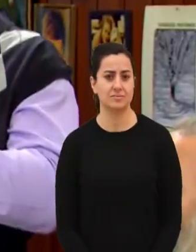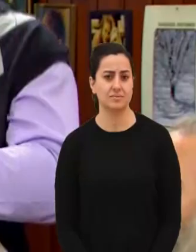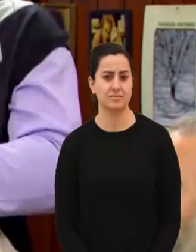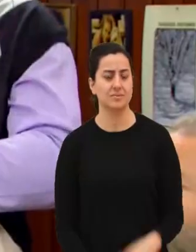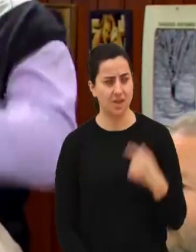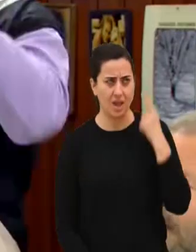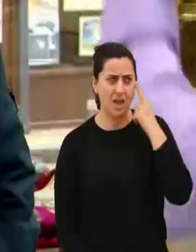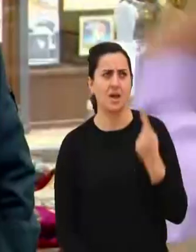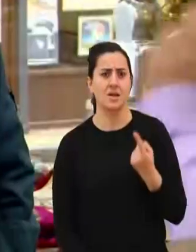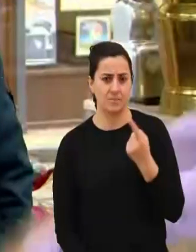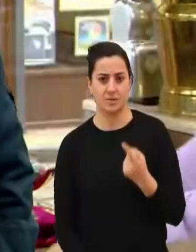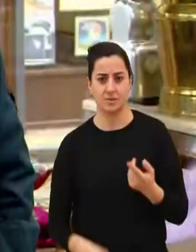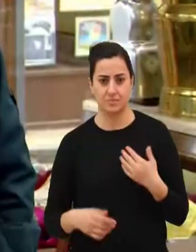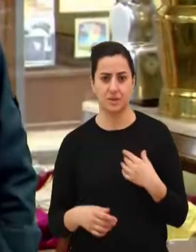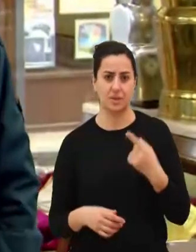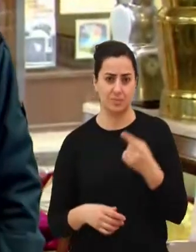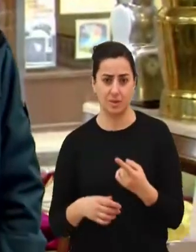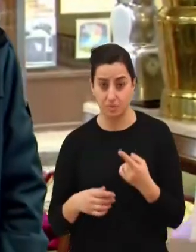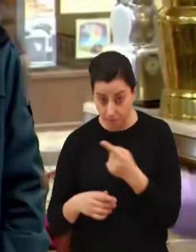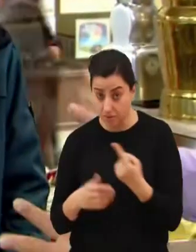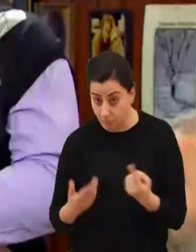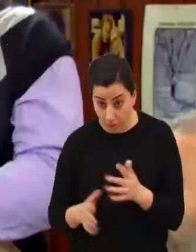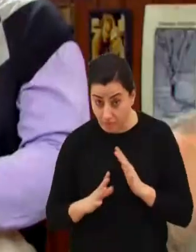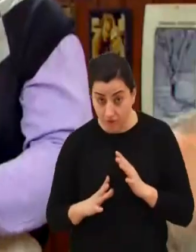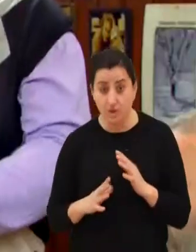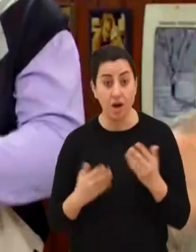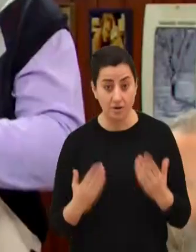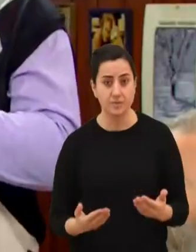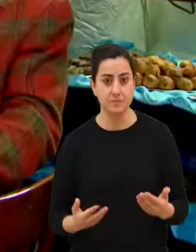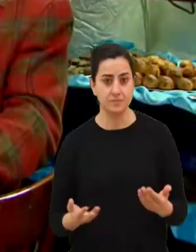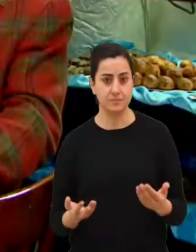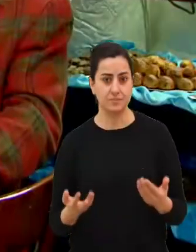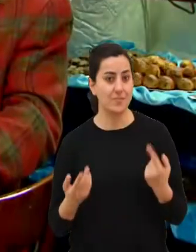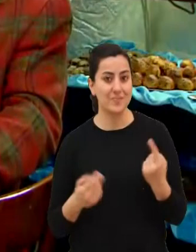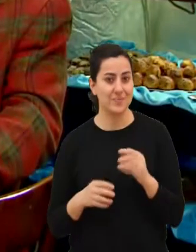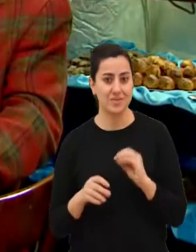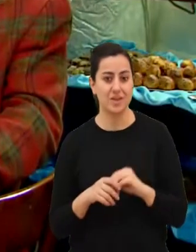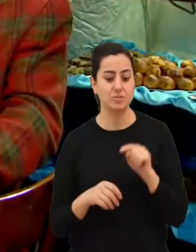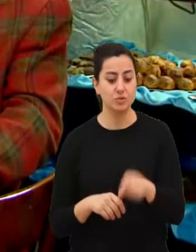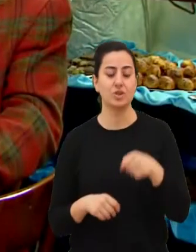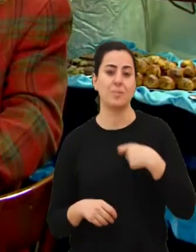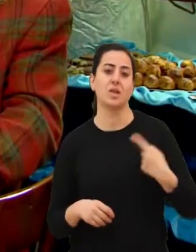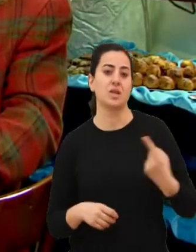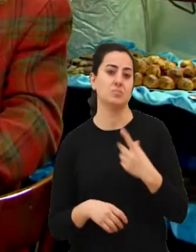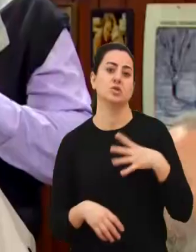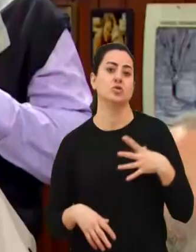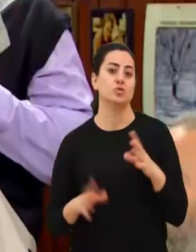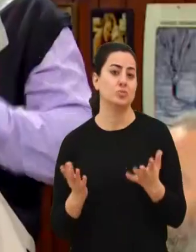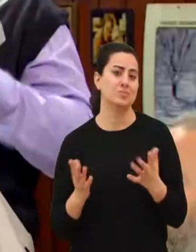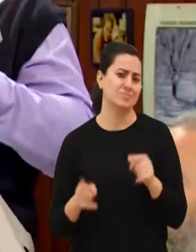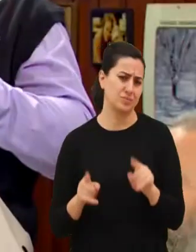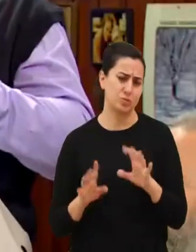İhbar geldi. Yani ben ihbar ediyorum. Nasıl? İhbar mı var? İmen ben ediyorum. Nerede? Ne ihbar ediyorsun? Ya bu çanta ihbar ediyorum. Acayip bir şekilde